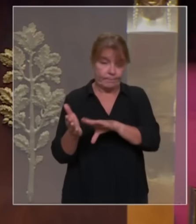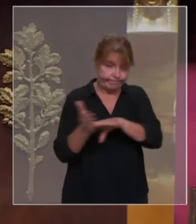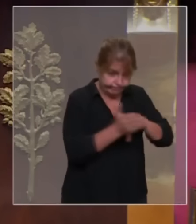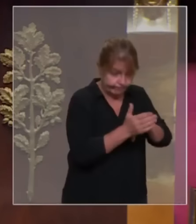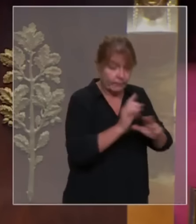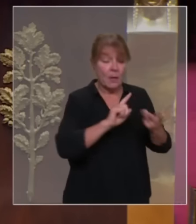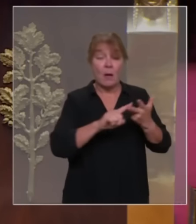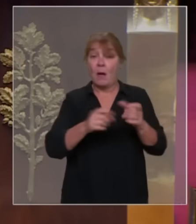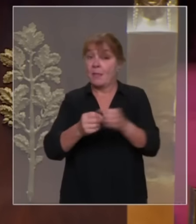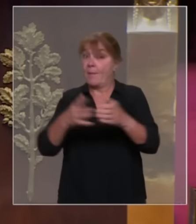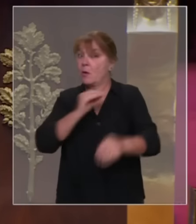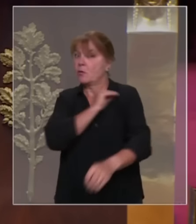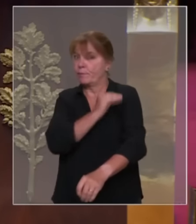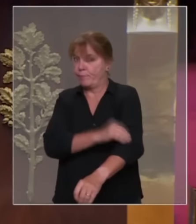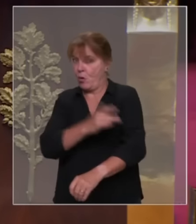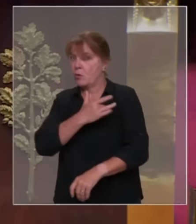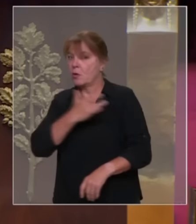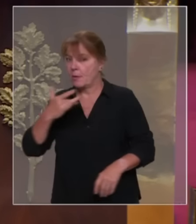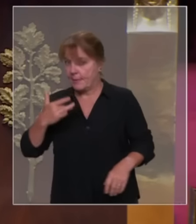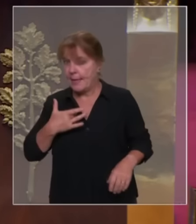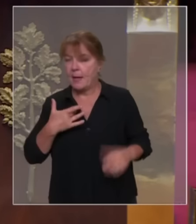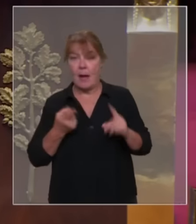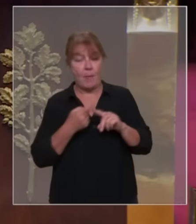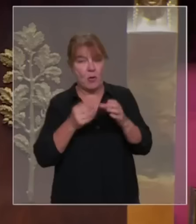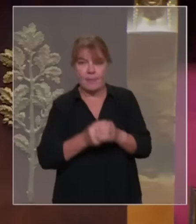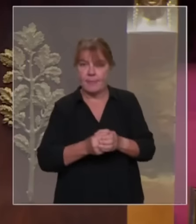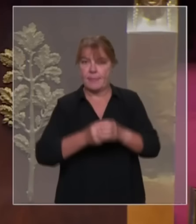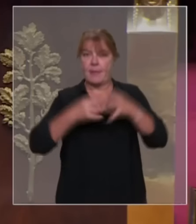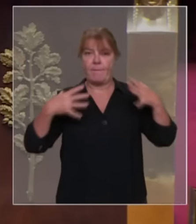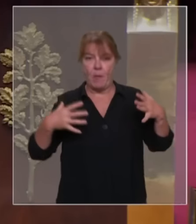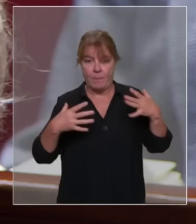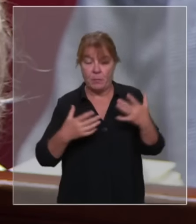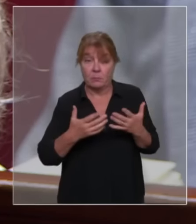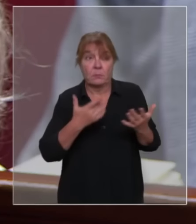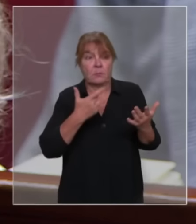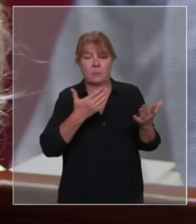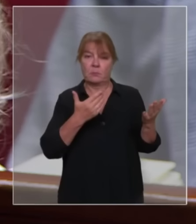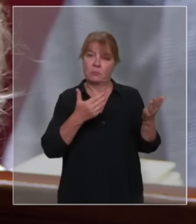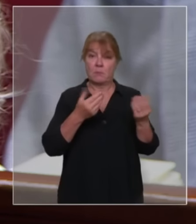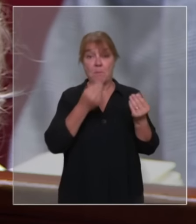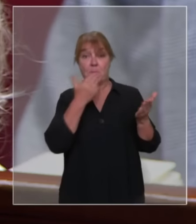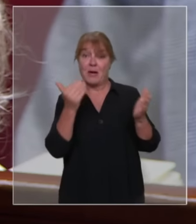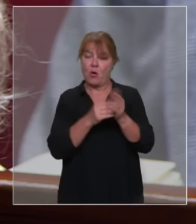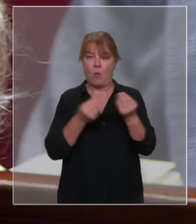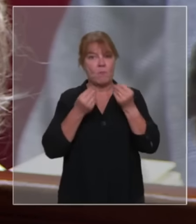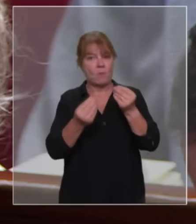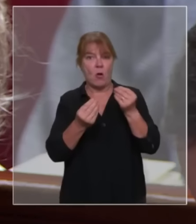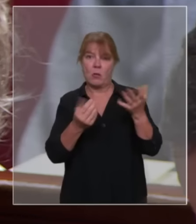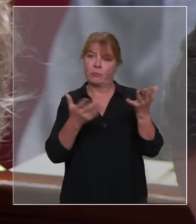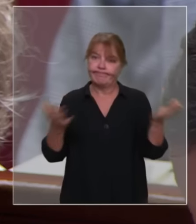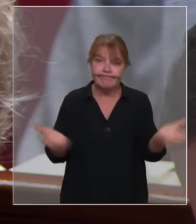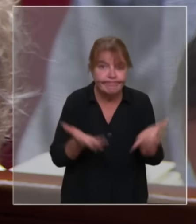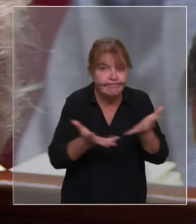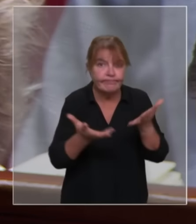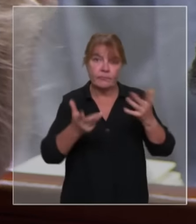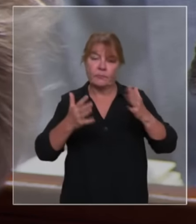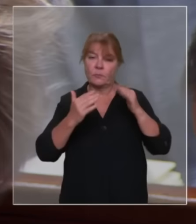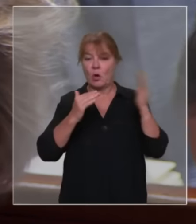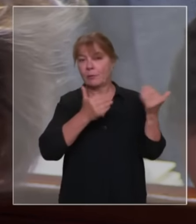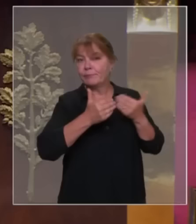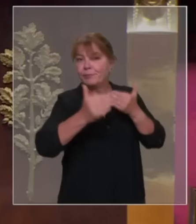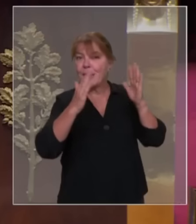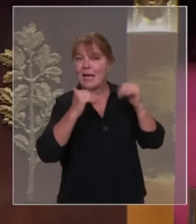santé. Nous investirons et nous mènerons ces chantiers avec énergie car ils sont la seule manière d'améliorer durablement notre espérance de